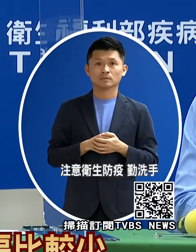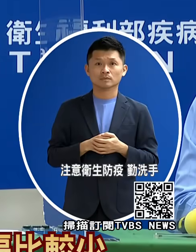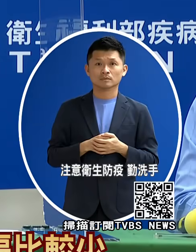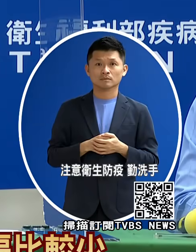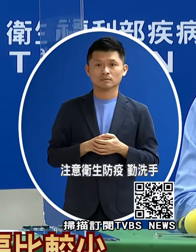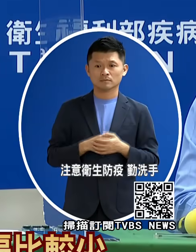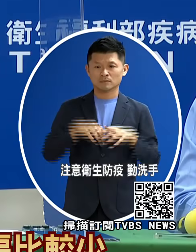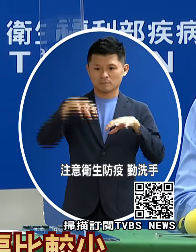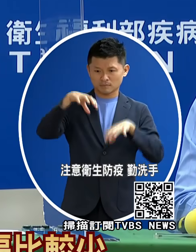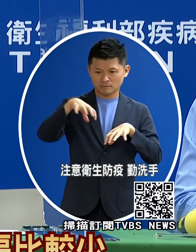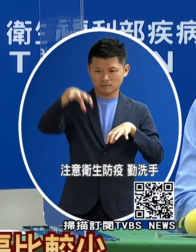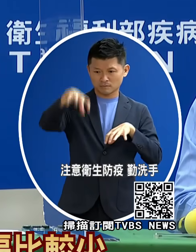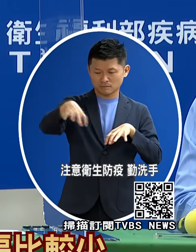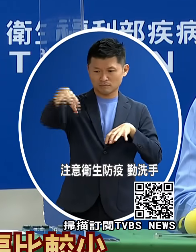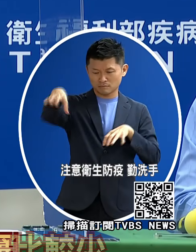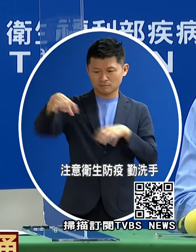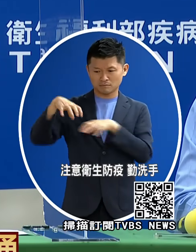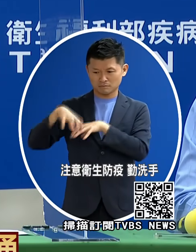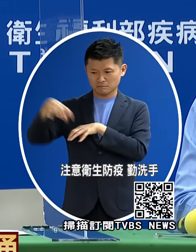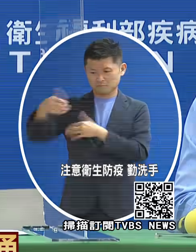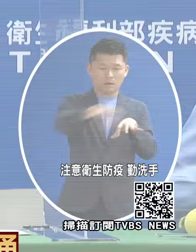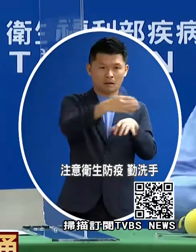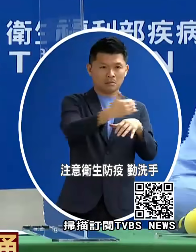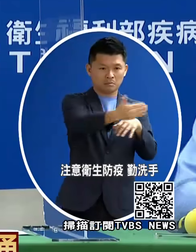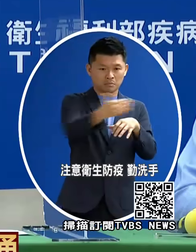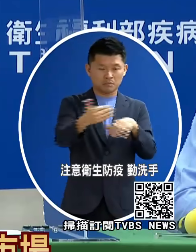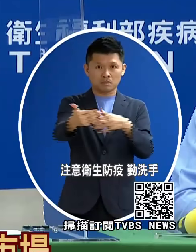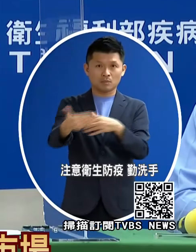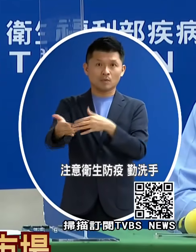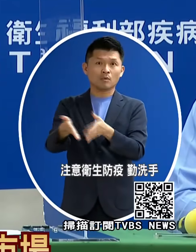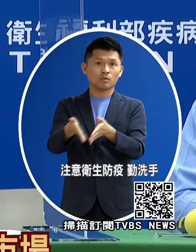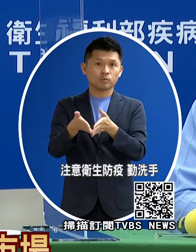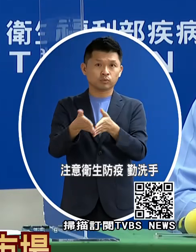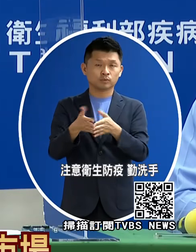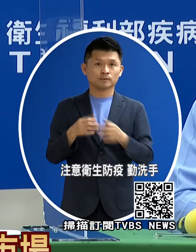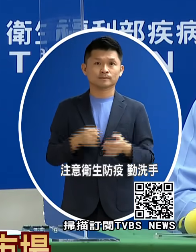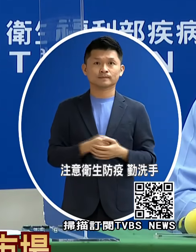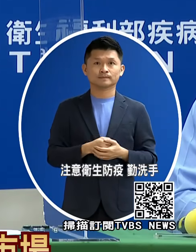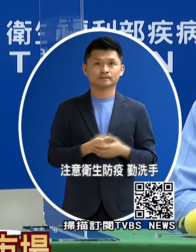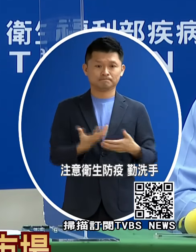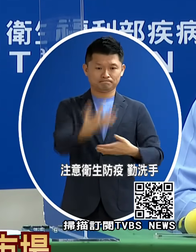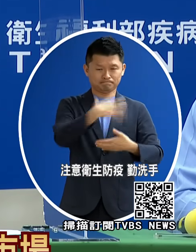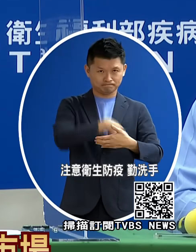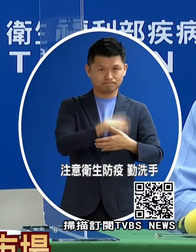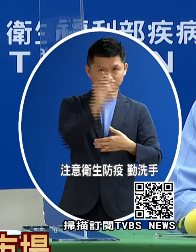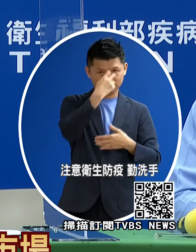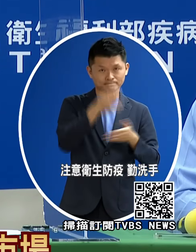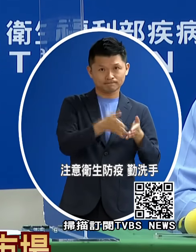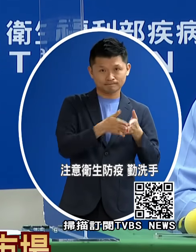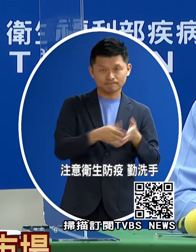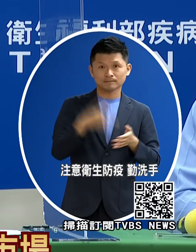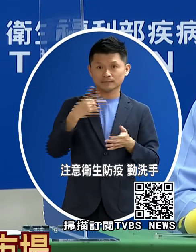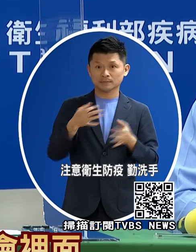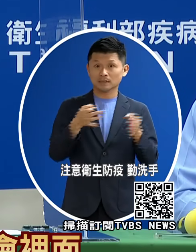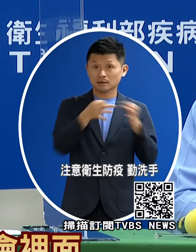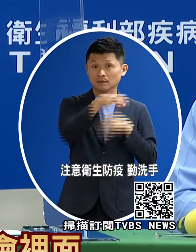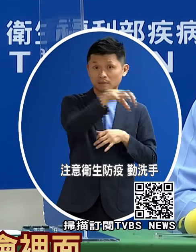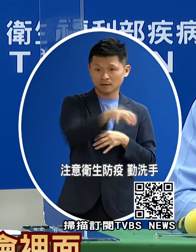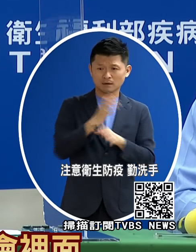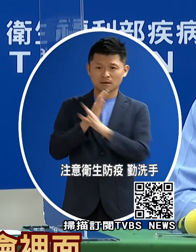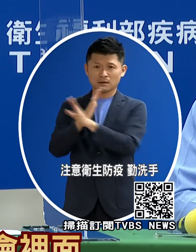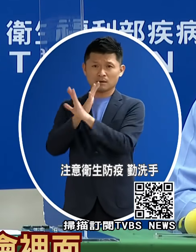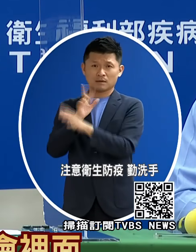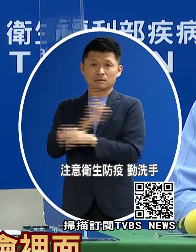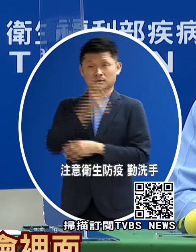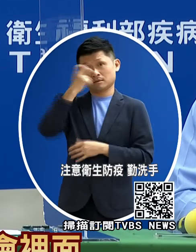的物理的区隔比较少，可能有一些相通，那怎么样在这个各个的市场或是在夜市的